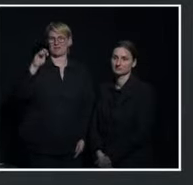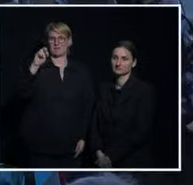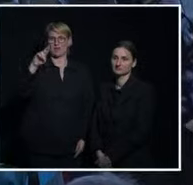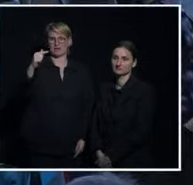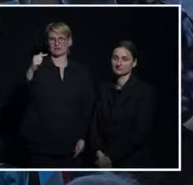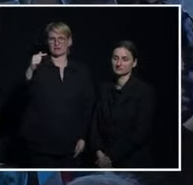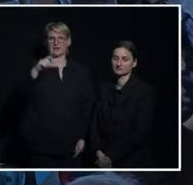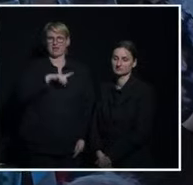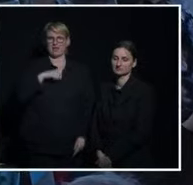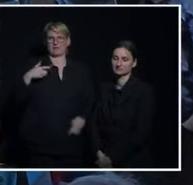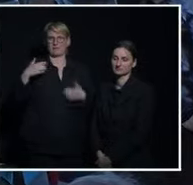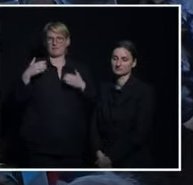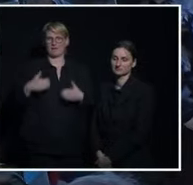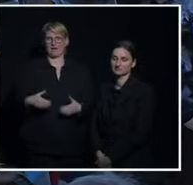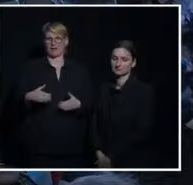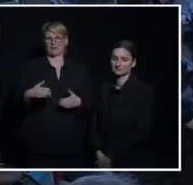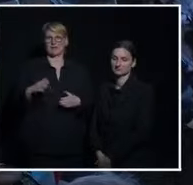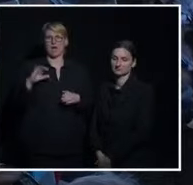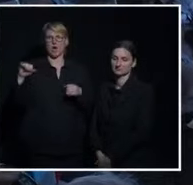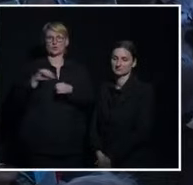Zigeunerlager.